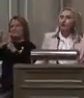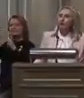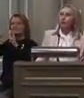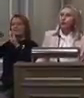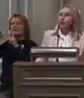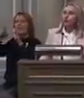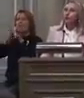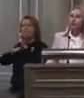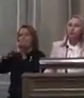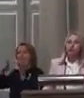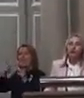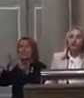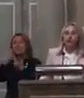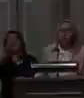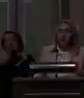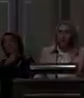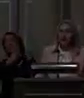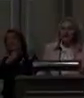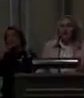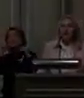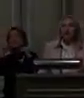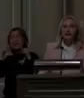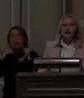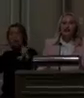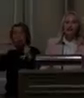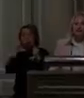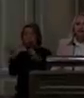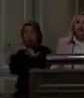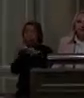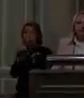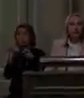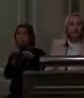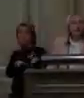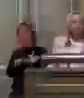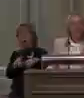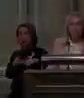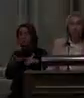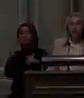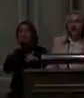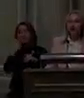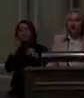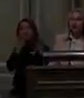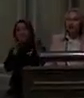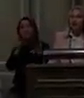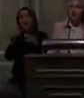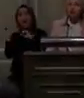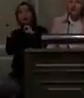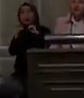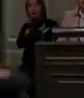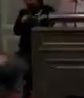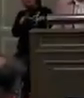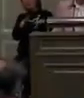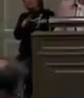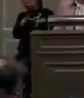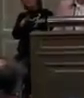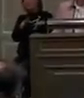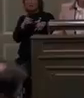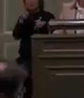ovu situaciju s otpadom, ovo su slike od jučer. Dakle, specifičnost tog deponija je ta što ga ne